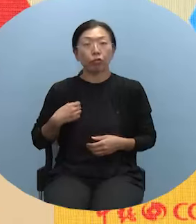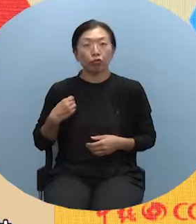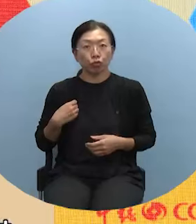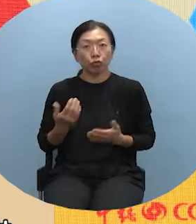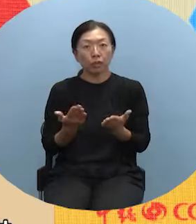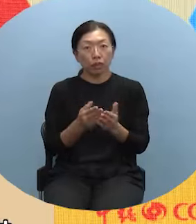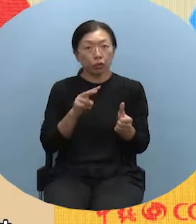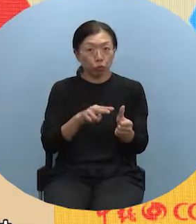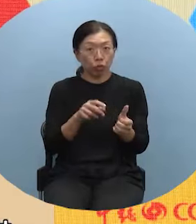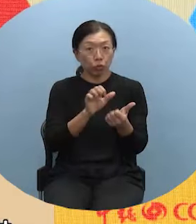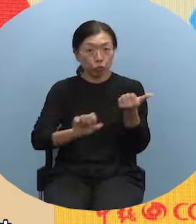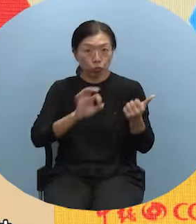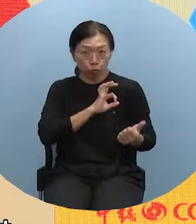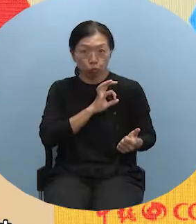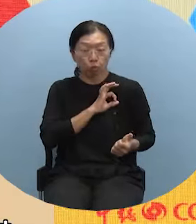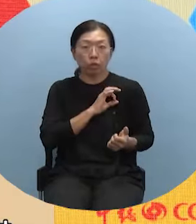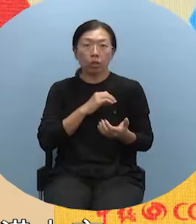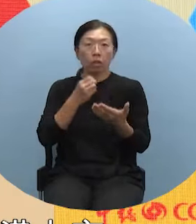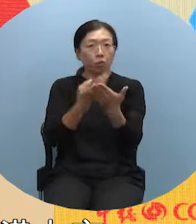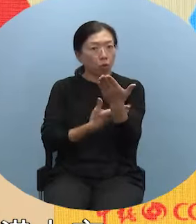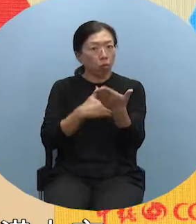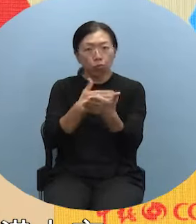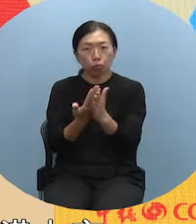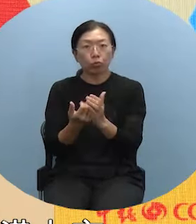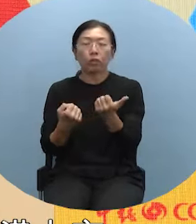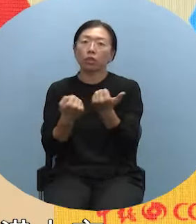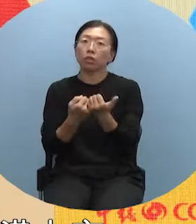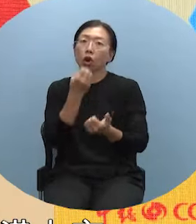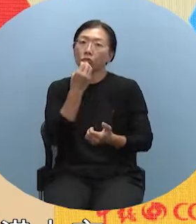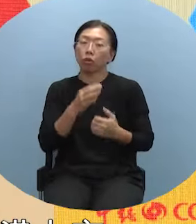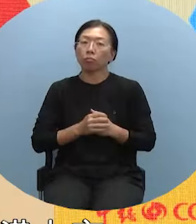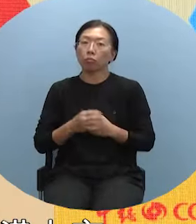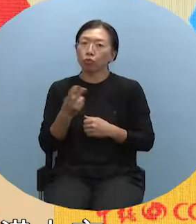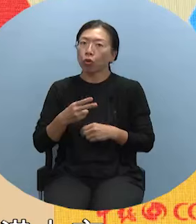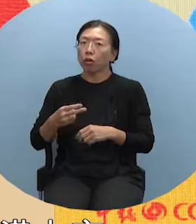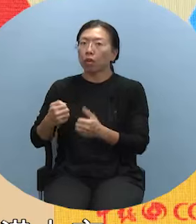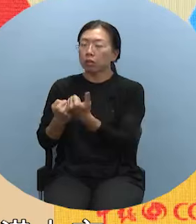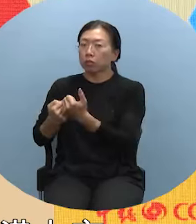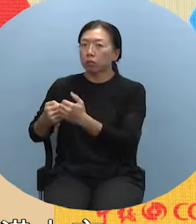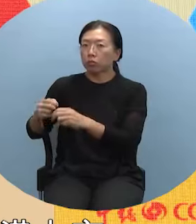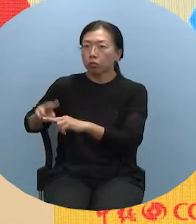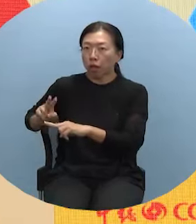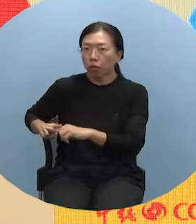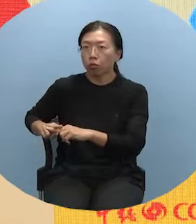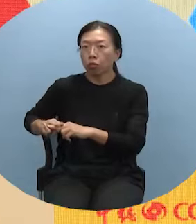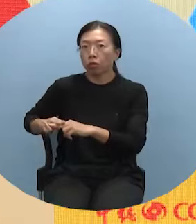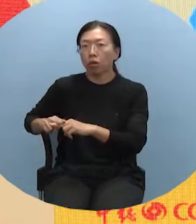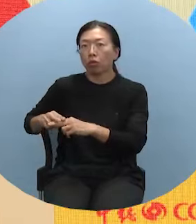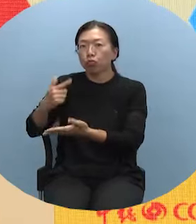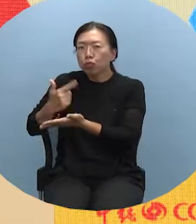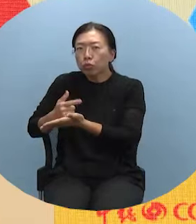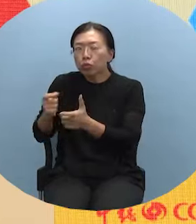中正監咪公布咗幾個措施支持香港嘅，其中一個支持內地重點龍頭企業嚟香港上市係非常之重